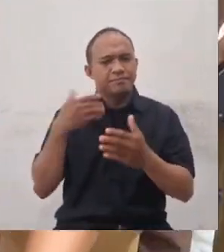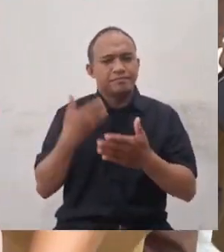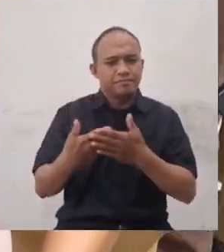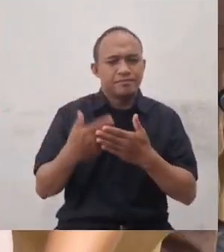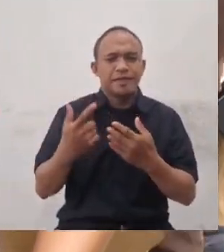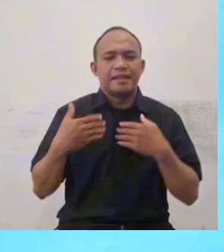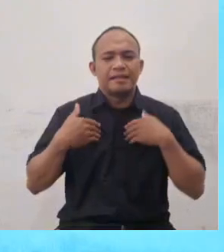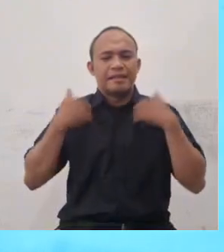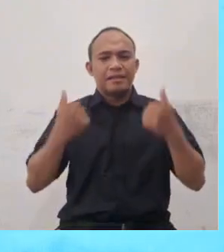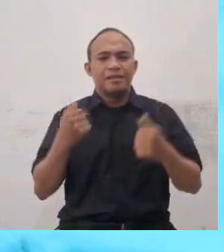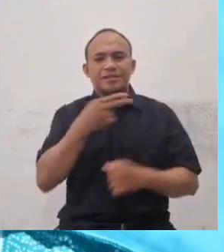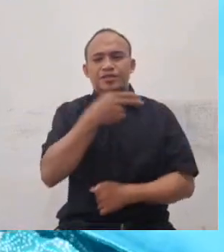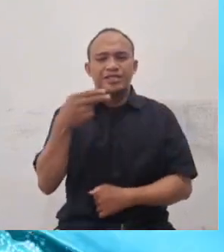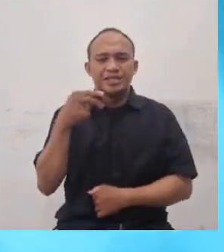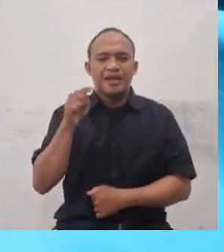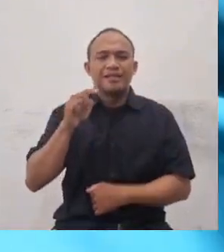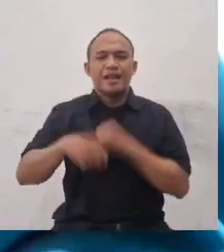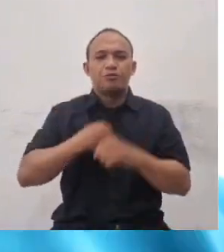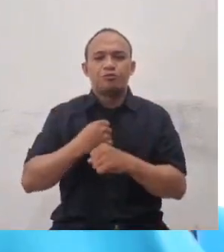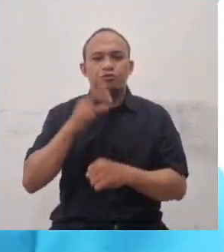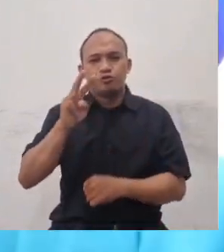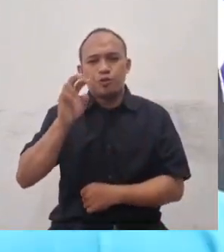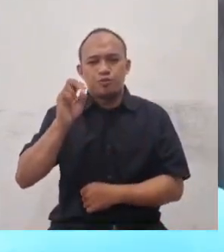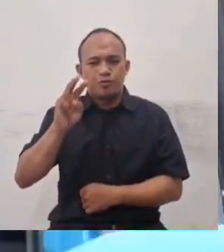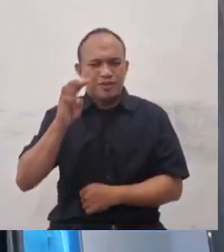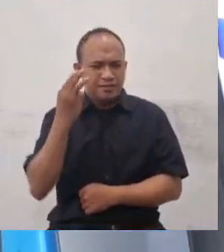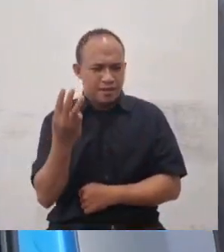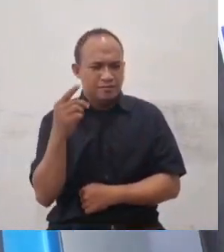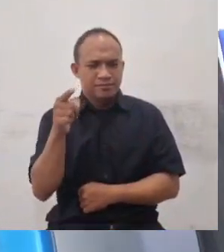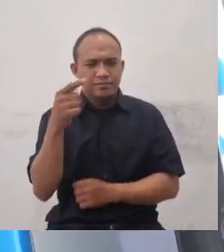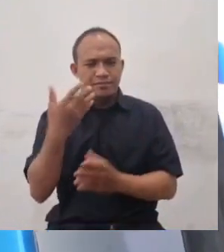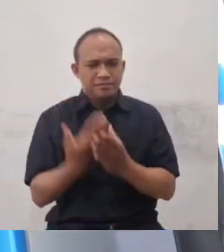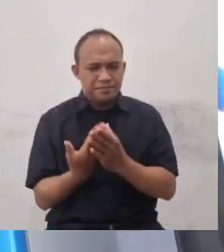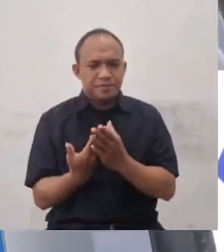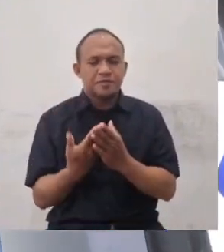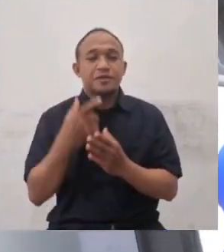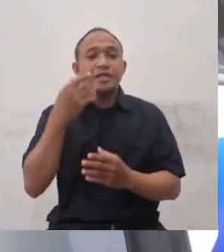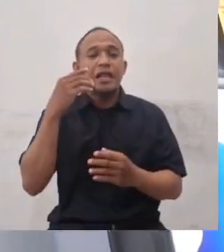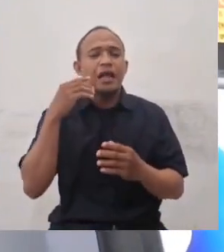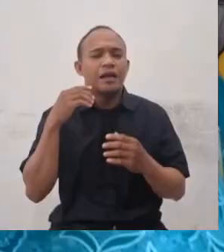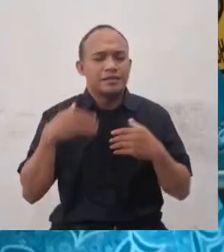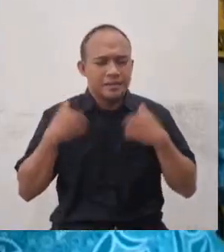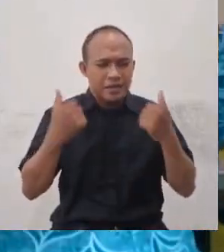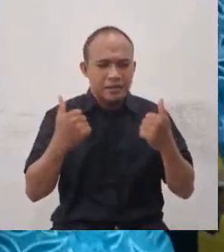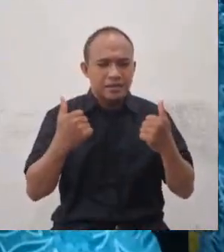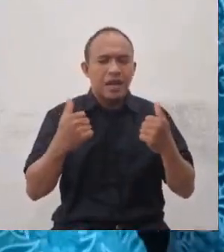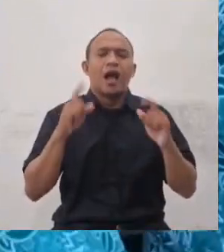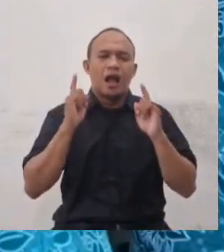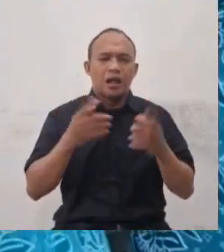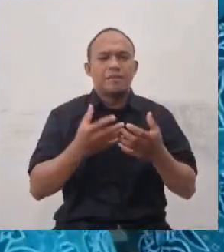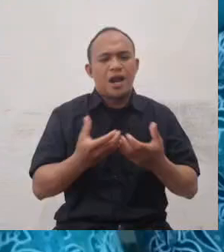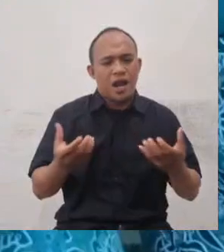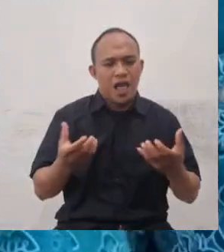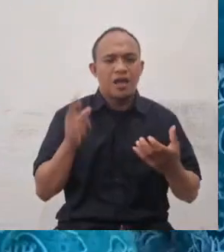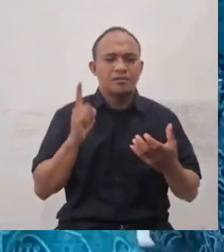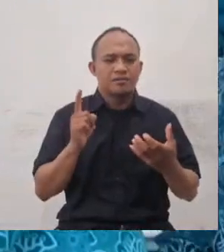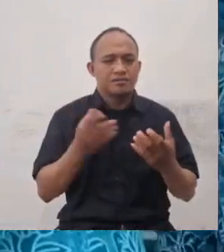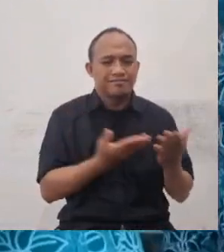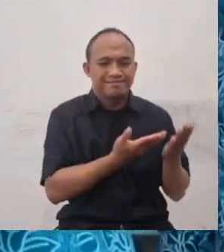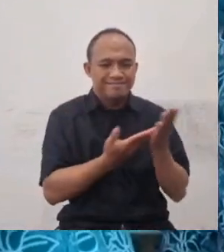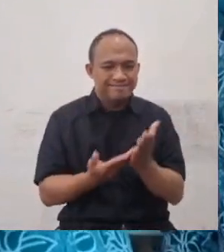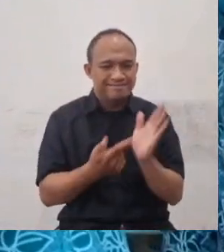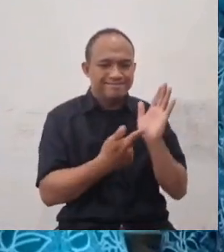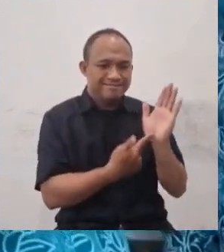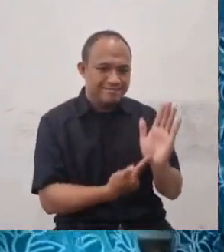26,9% berdasarkan Survei Kesehatan Indonesia tahun 2023. Data itu berbeda dari hasil